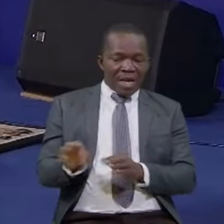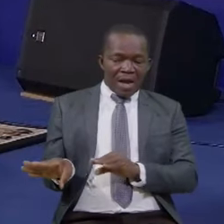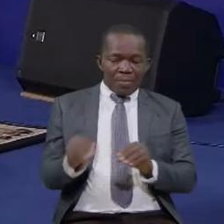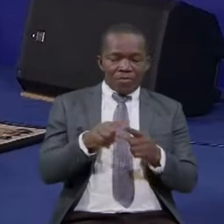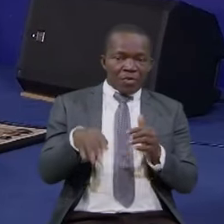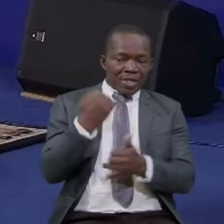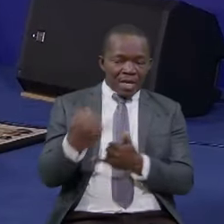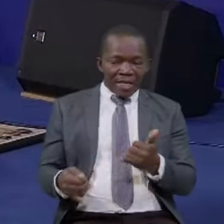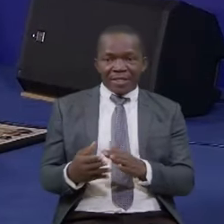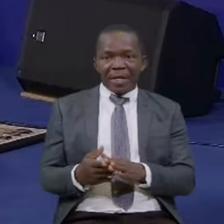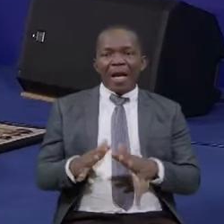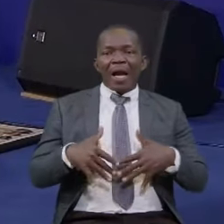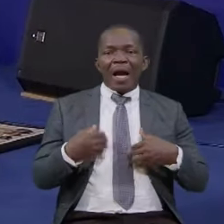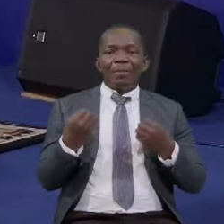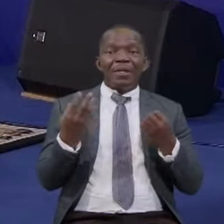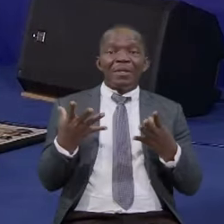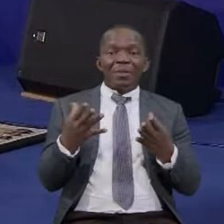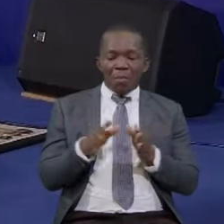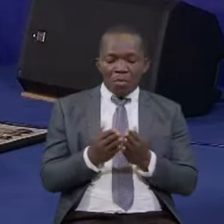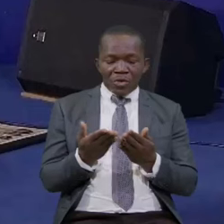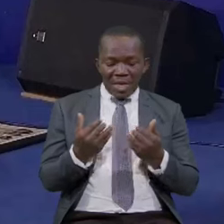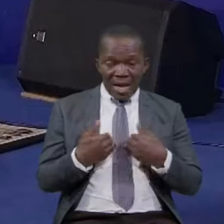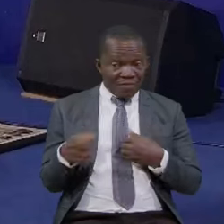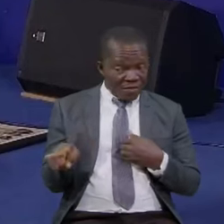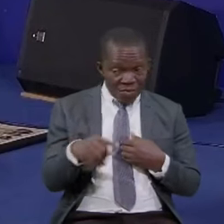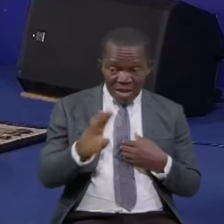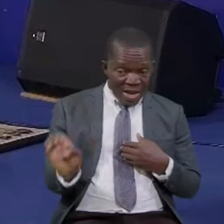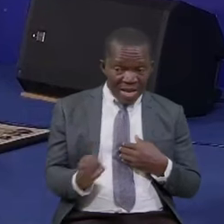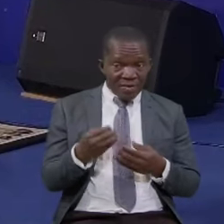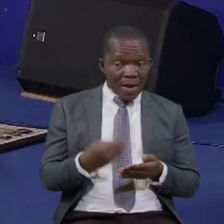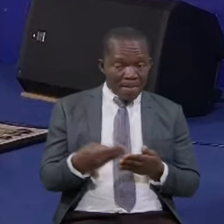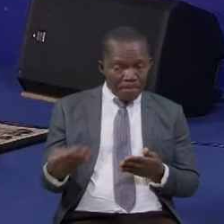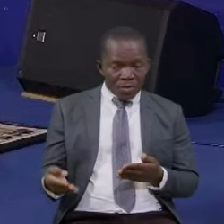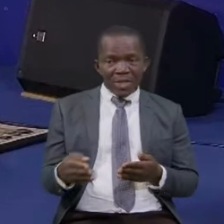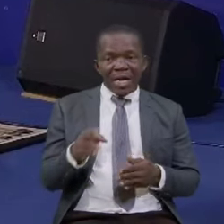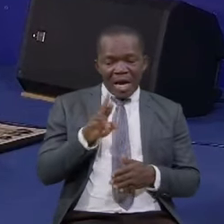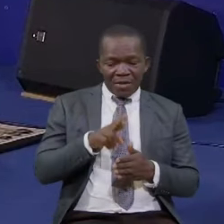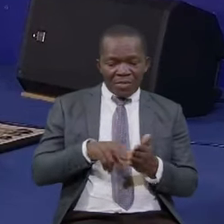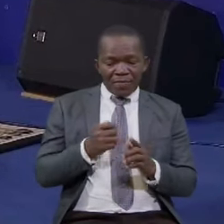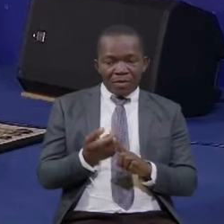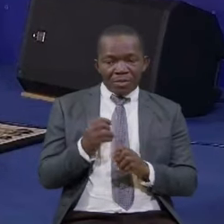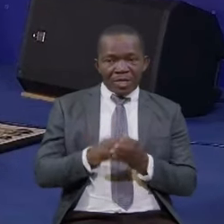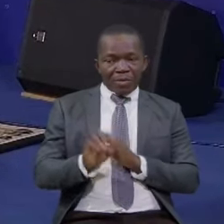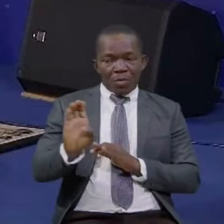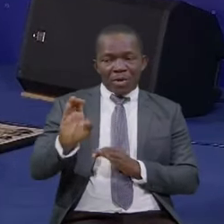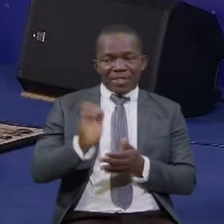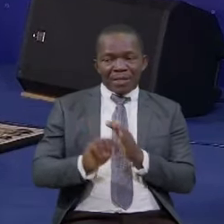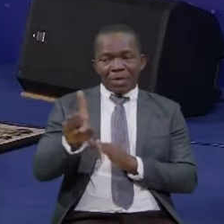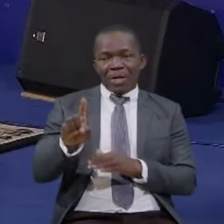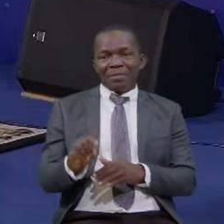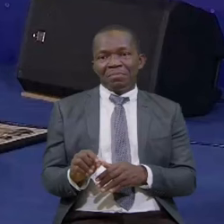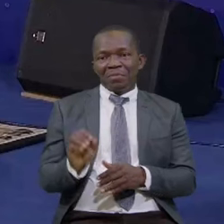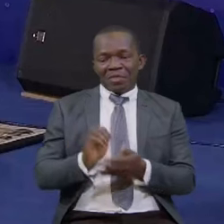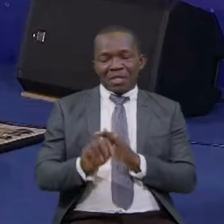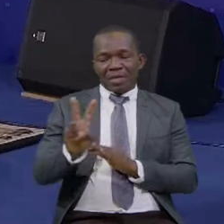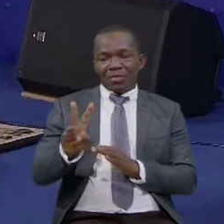à lire tu lis chapitre 1 chapitre 2 chapitre 2 et tu mets ça sur la bibliothèque un an est passé tu n'as pas